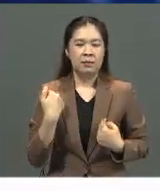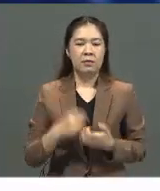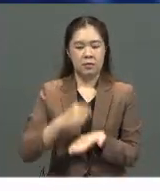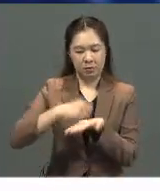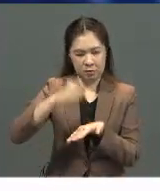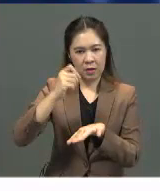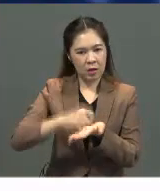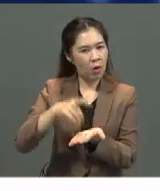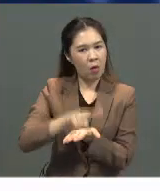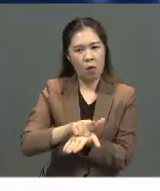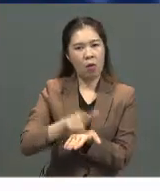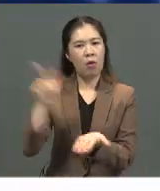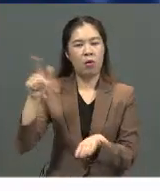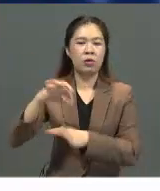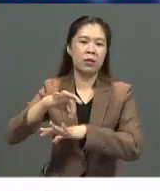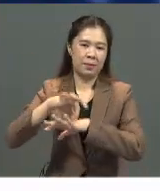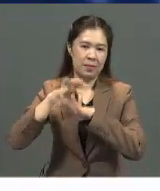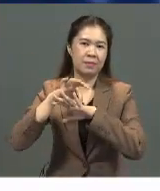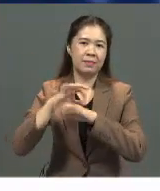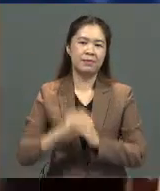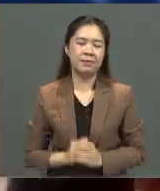ามขับไล่แล้วก็ถอดถอนผู้ใหญ่บ้านคนนี้ออก